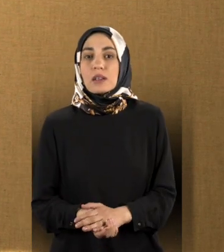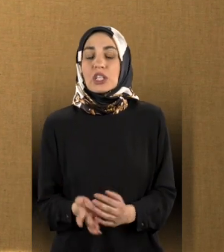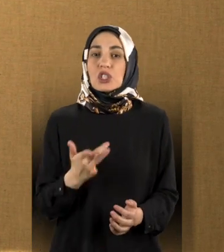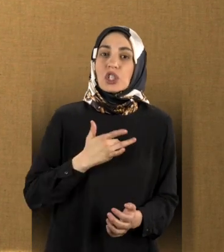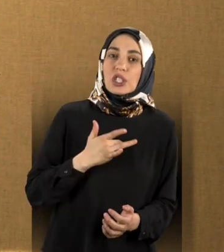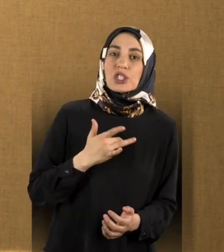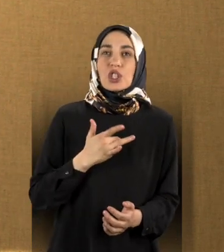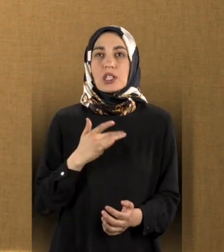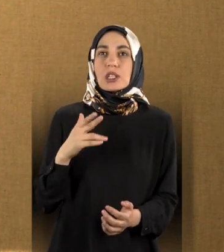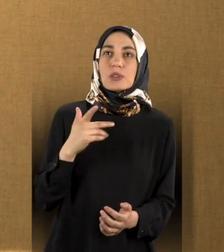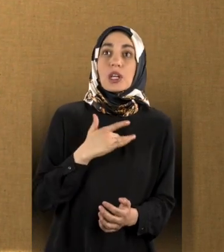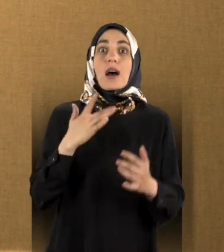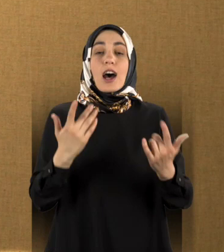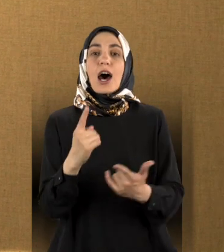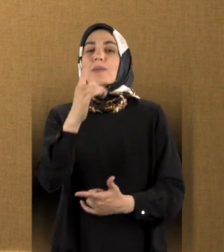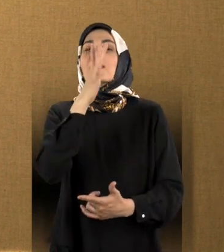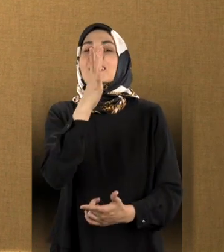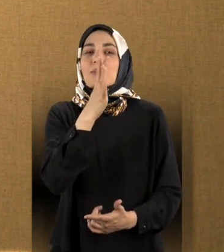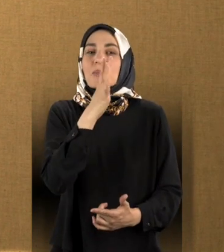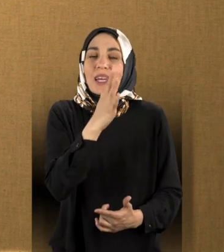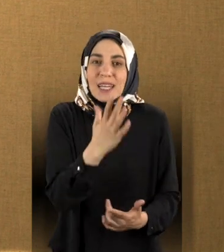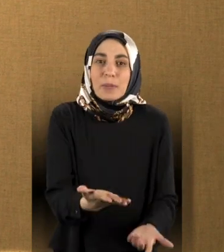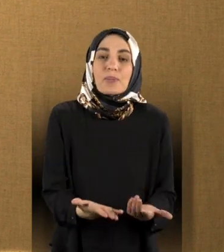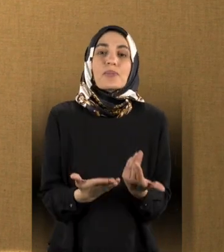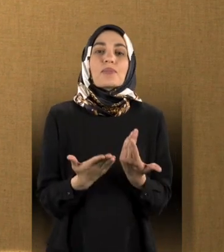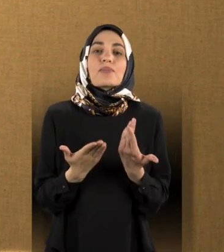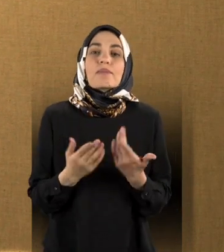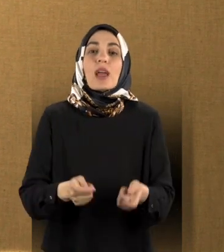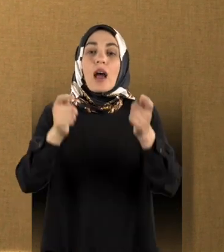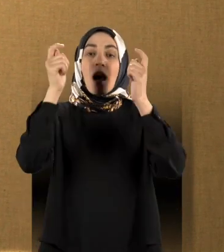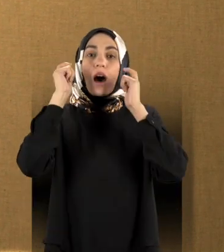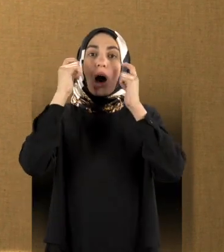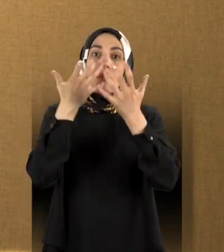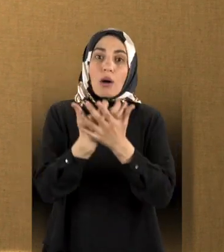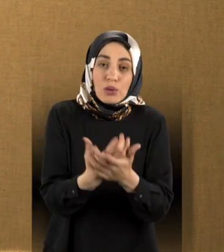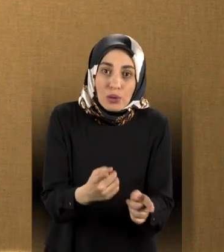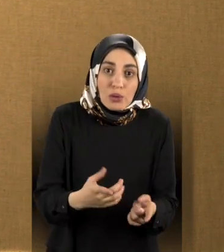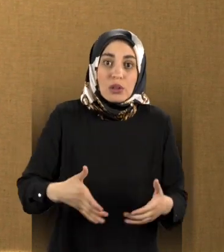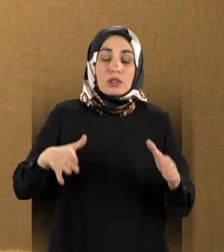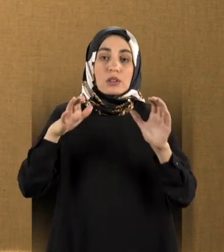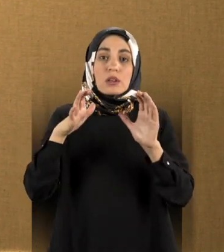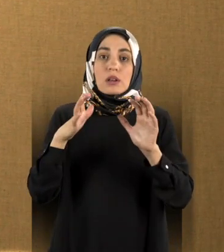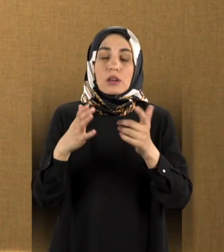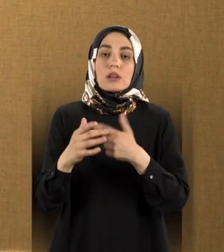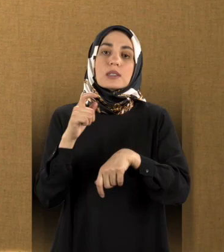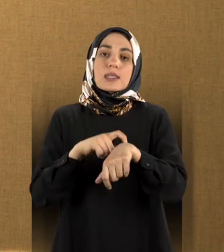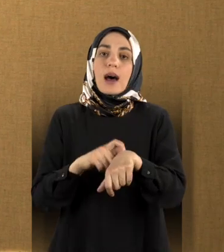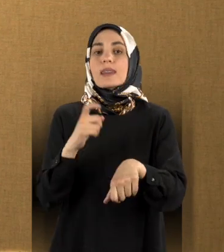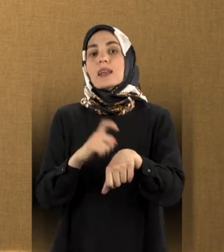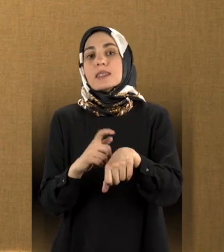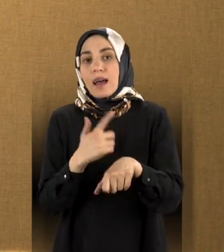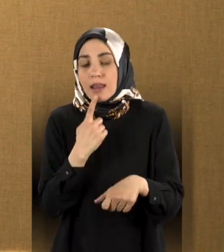gibi canlı gibi canlı gibi Camii bildiğim hacivatı hamam kurnası bilemedim Yahu